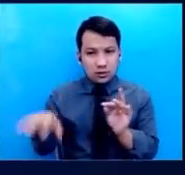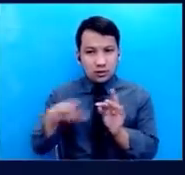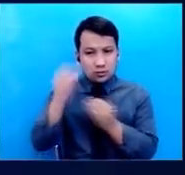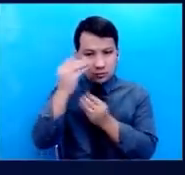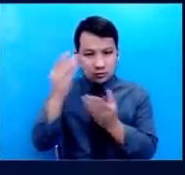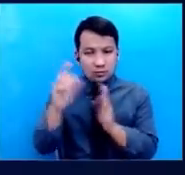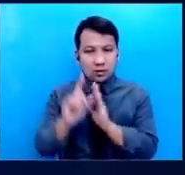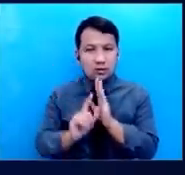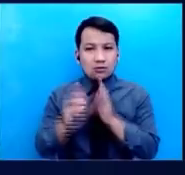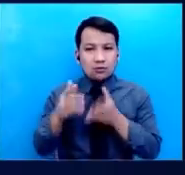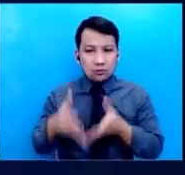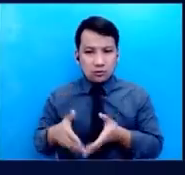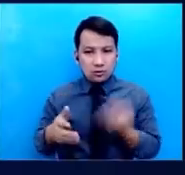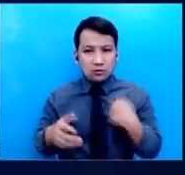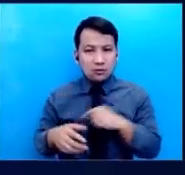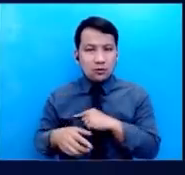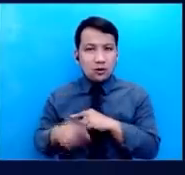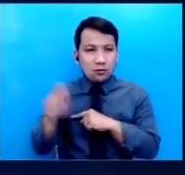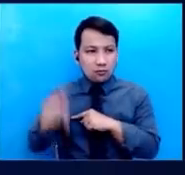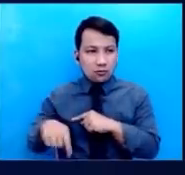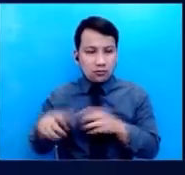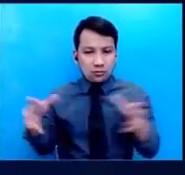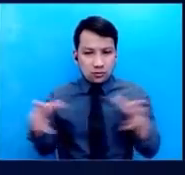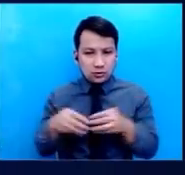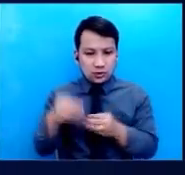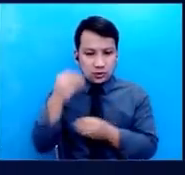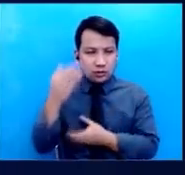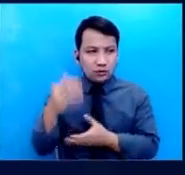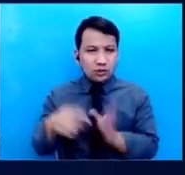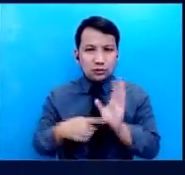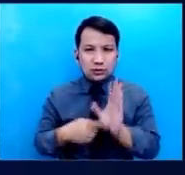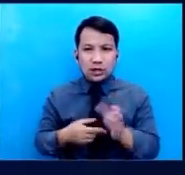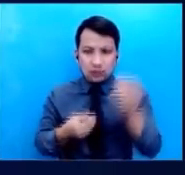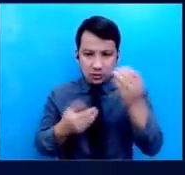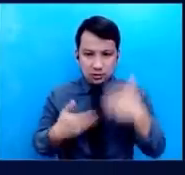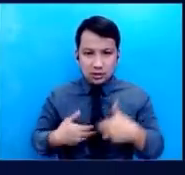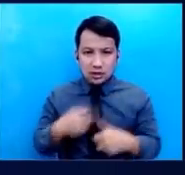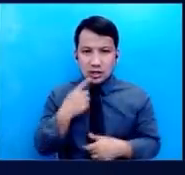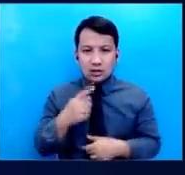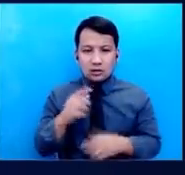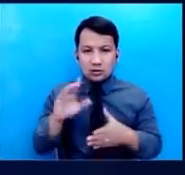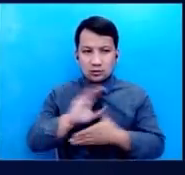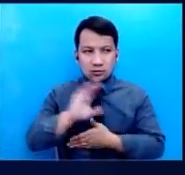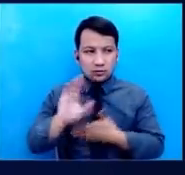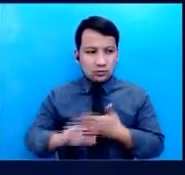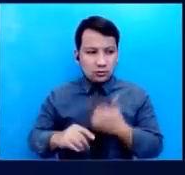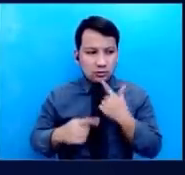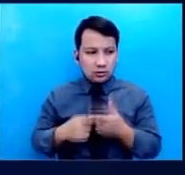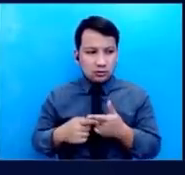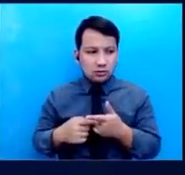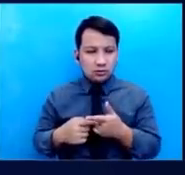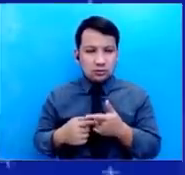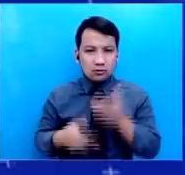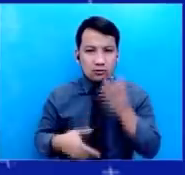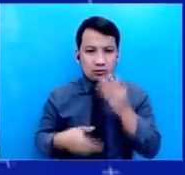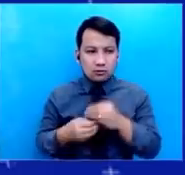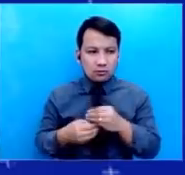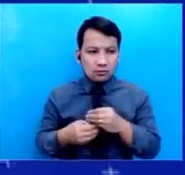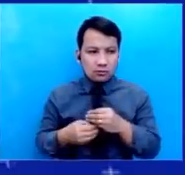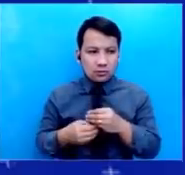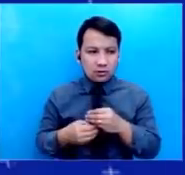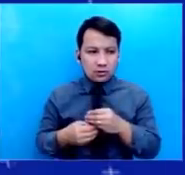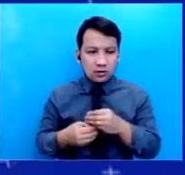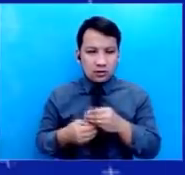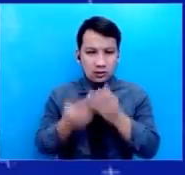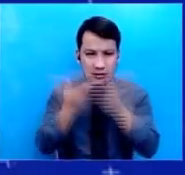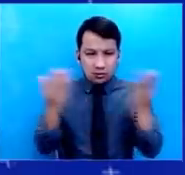para makuha natin yung buong-buong kanyang affidavit para at least ay mahusay po yung at maayos yung testimonya.